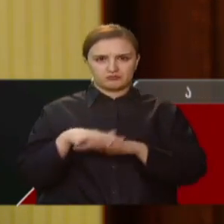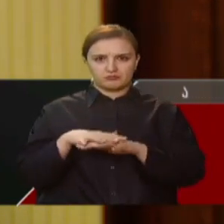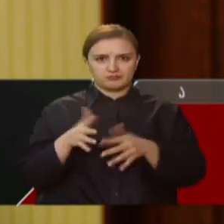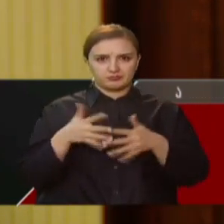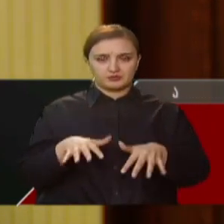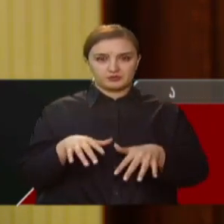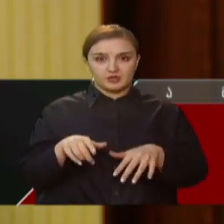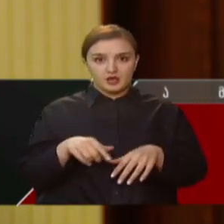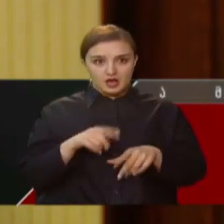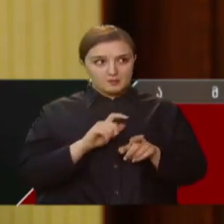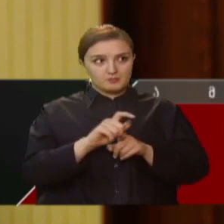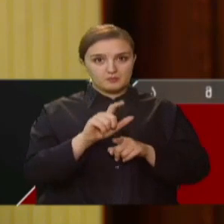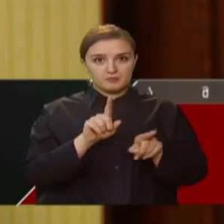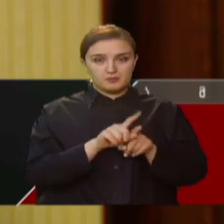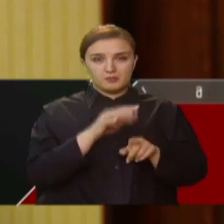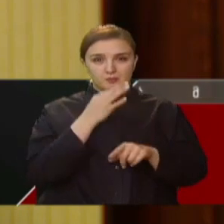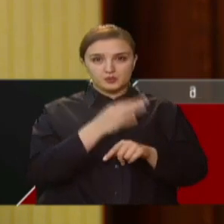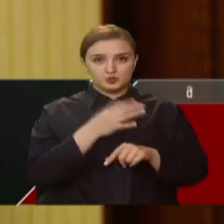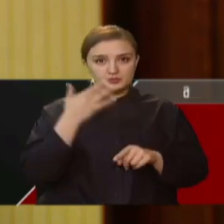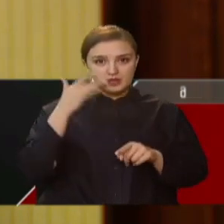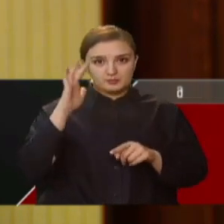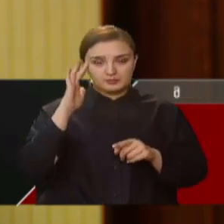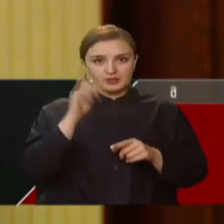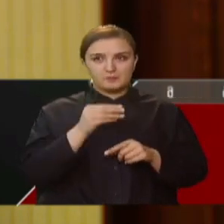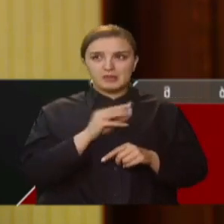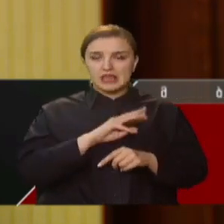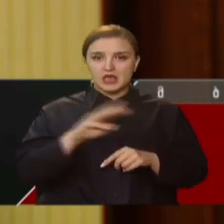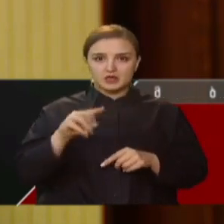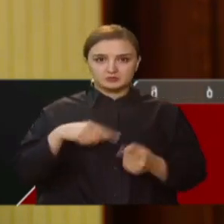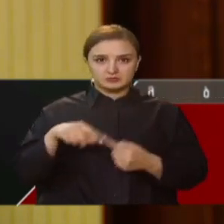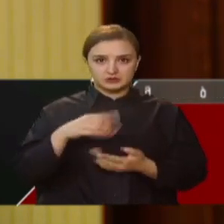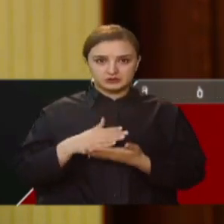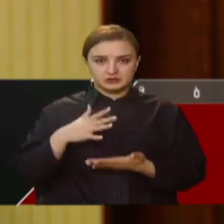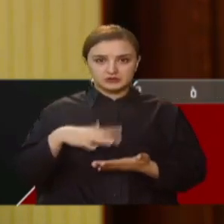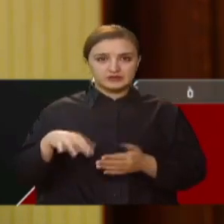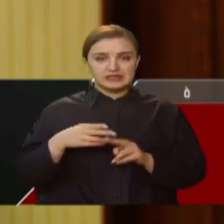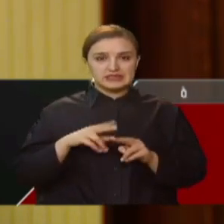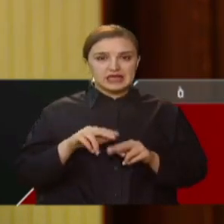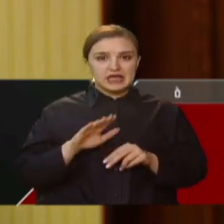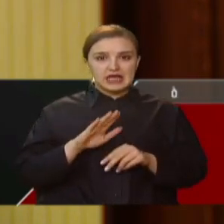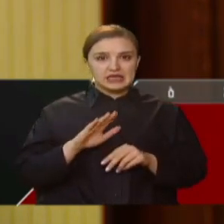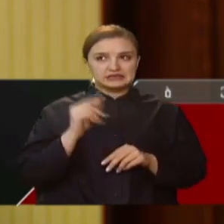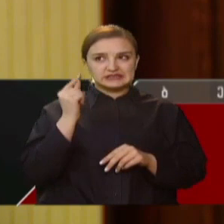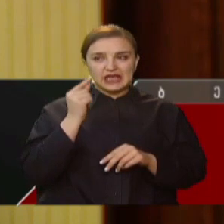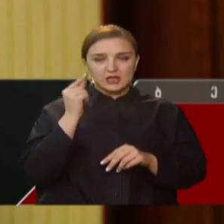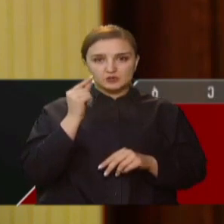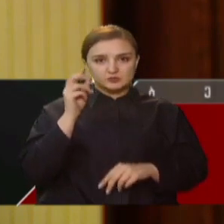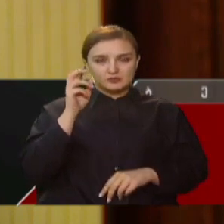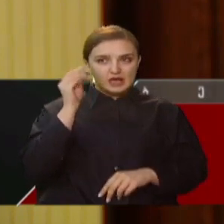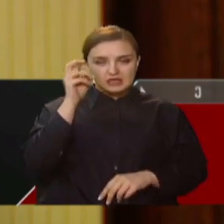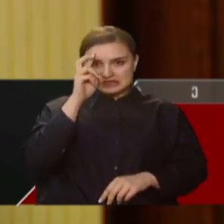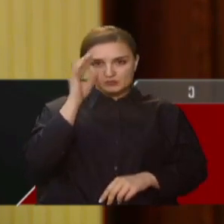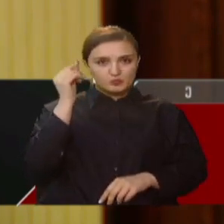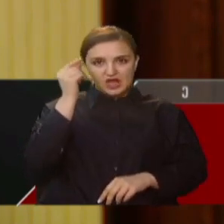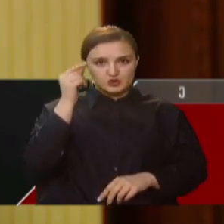spartnios, obzat, miliarde biaux, sakatoși, ceadebuli, esari saham ci po briv, ara zrom neba saham ci po briv,